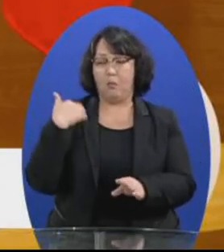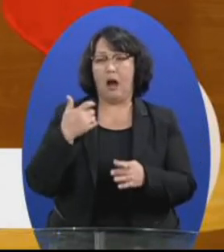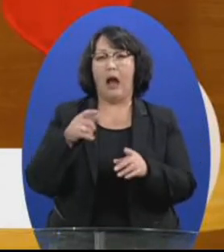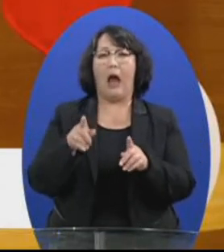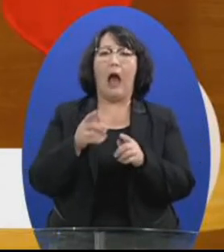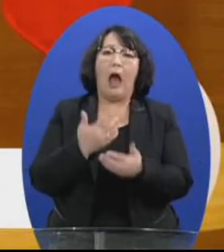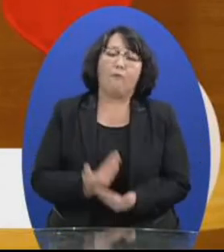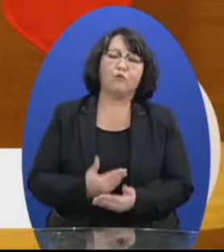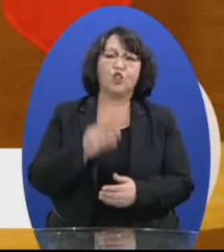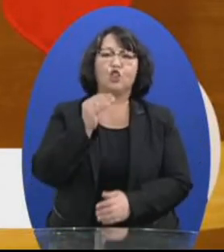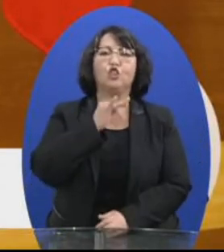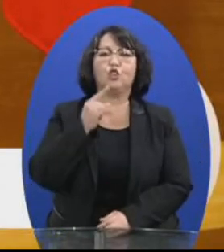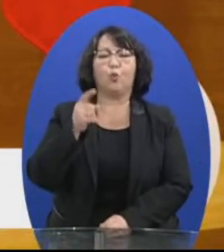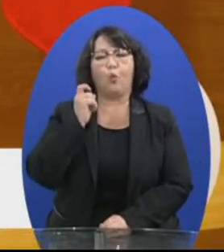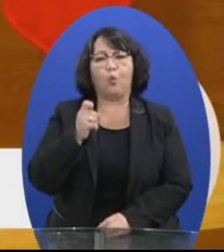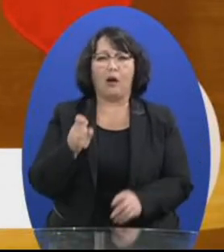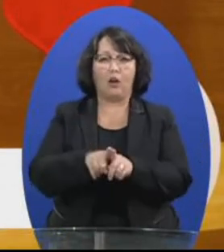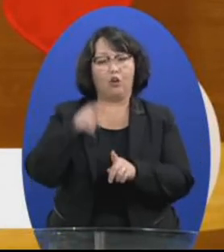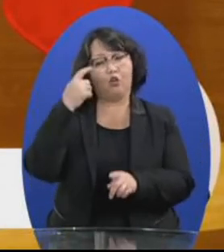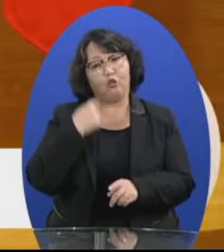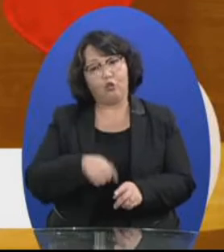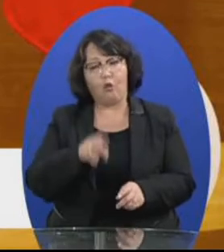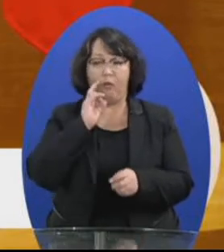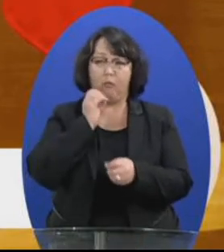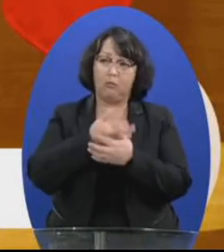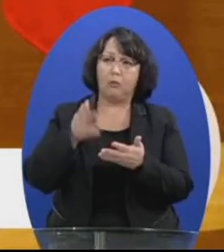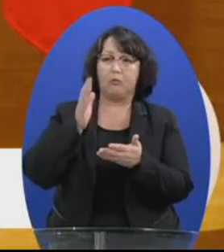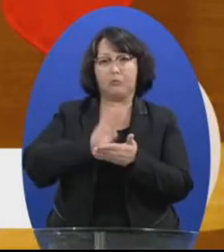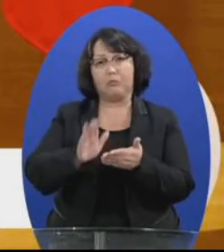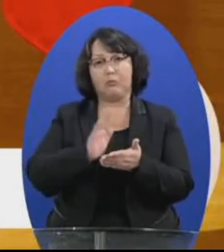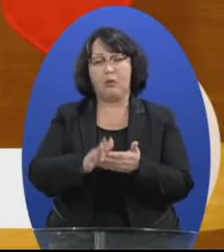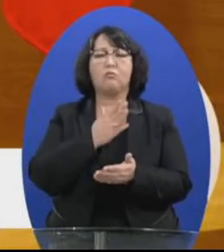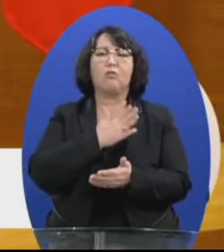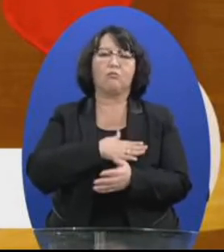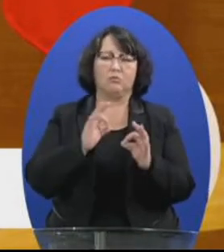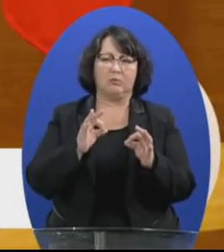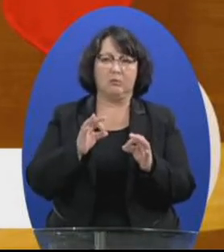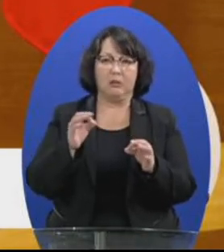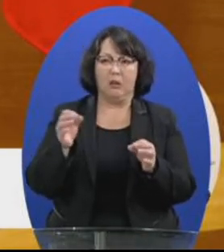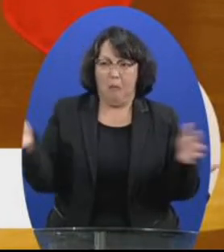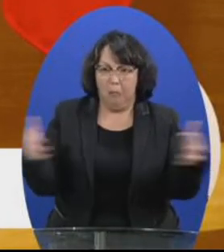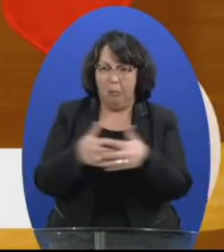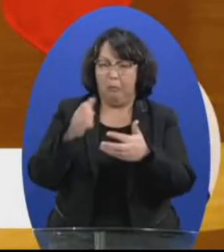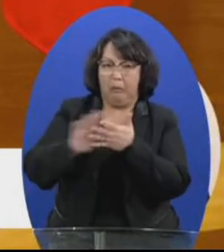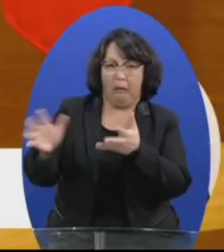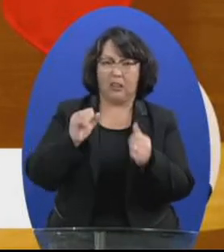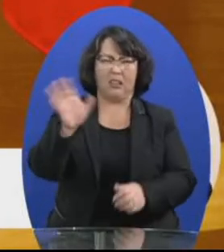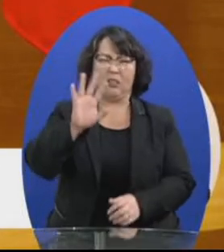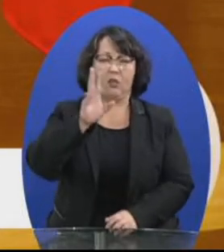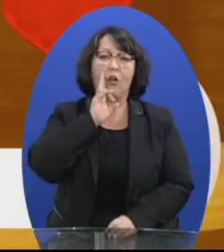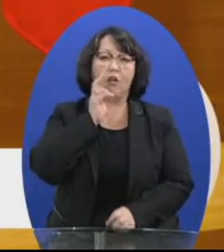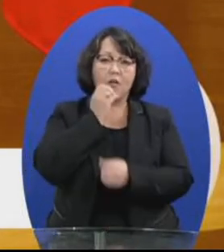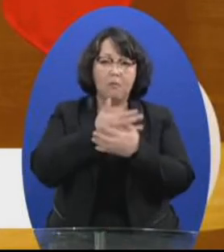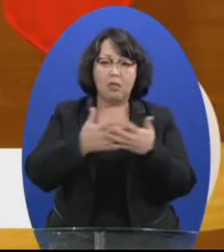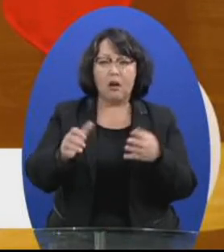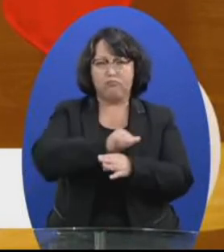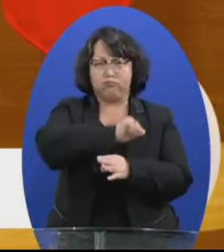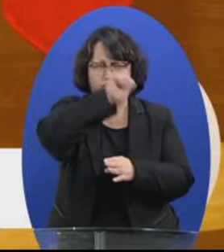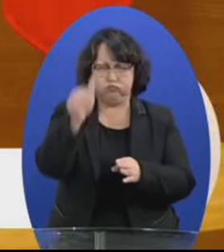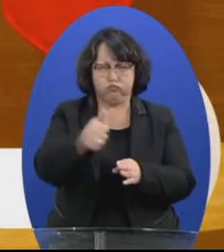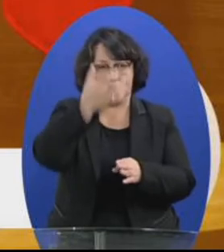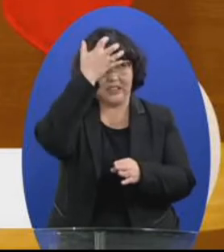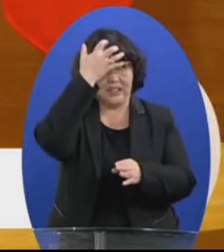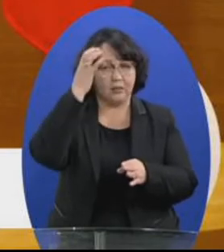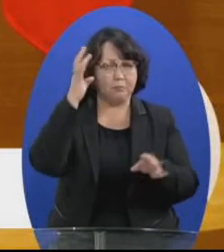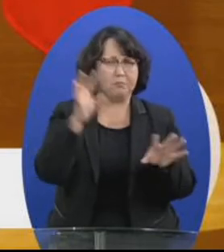бараа бүтээгдэхүүнээ хүнснийхээ зүйлүүдийг авах ёстой. Ийм одоо хангамж одоо засгийн газар хийцэн байгаа. Тийм учраас